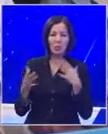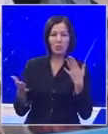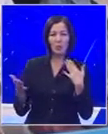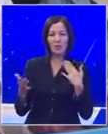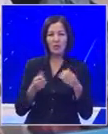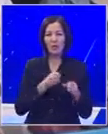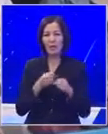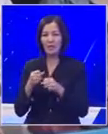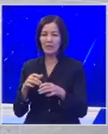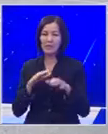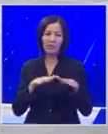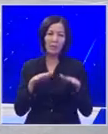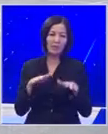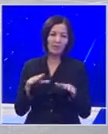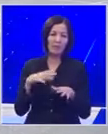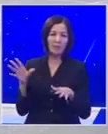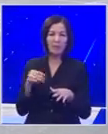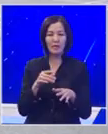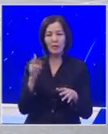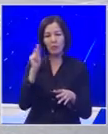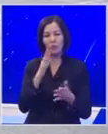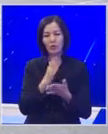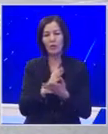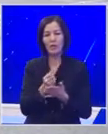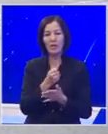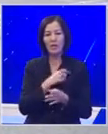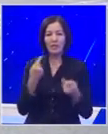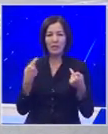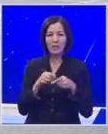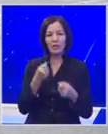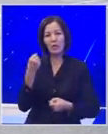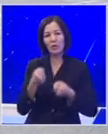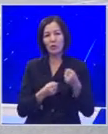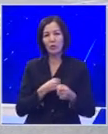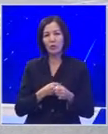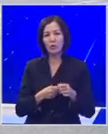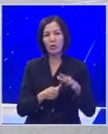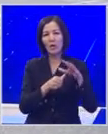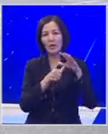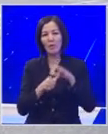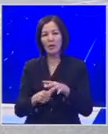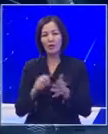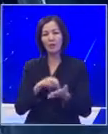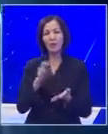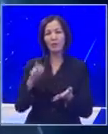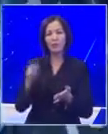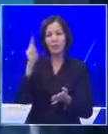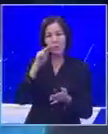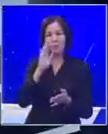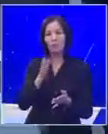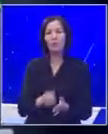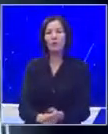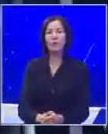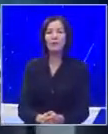атыс-шабыс әдіс-тәсілдерін меңгереді. Сонымен қатар әскери техниканы жүргізеді, парашютпен секіруді үйренбек. Алмат Хамид,